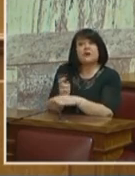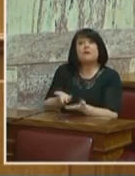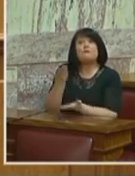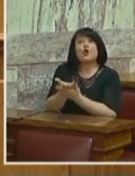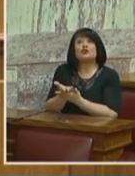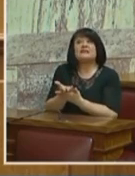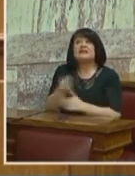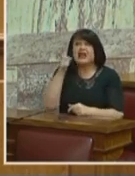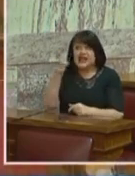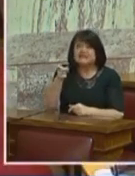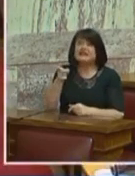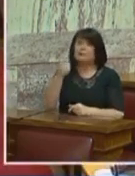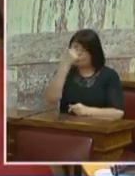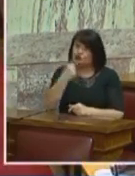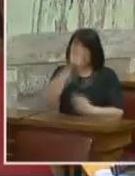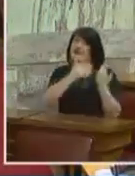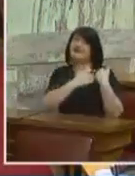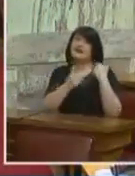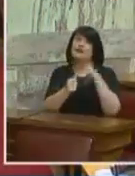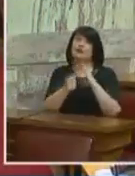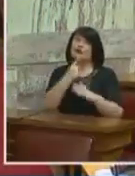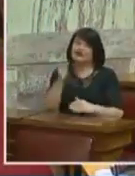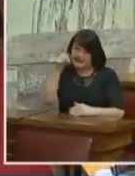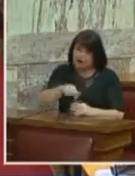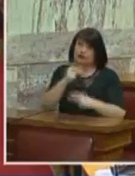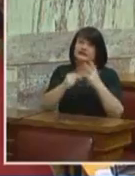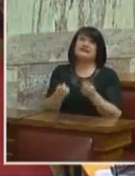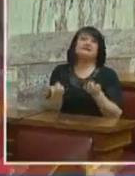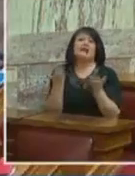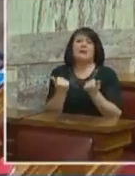με προσωπική σας ευθύνη για συζήτηση στην Ολομέλεια.